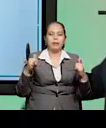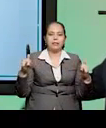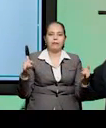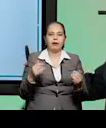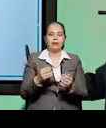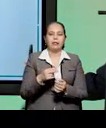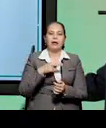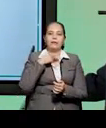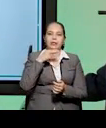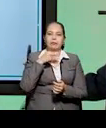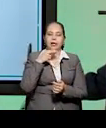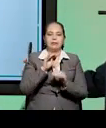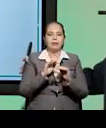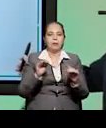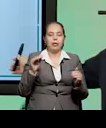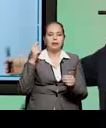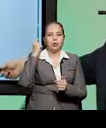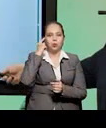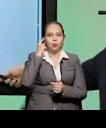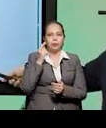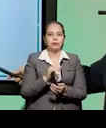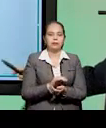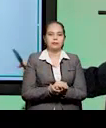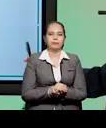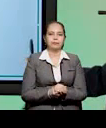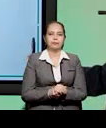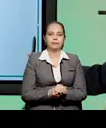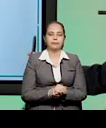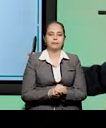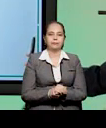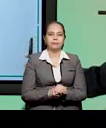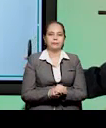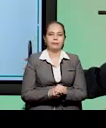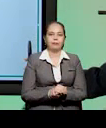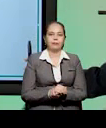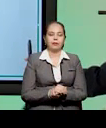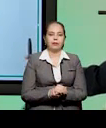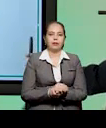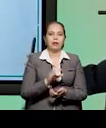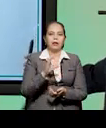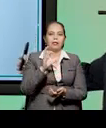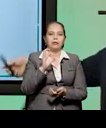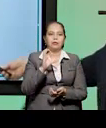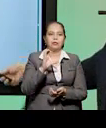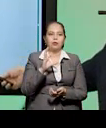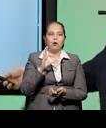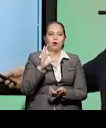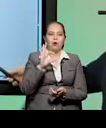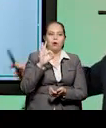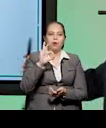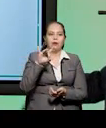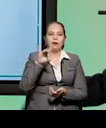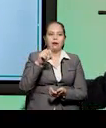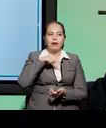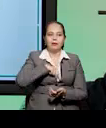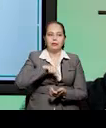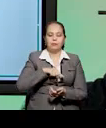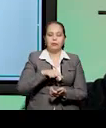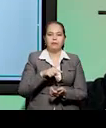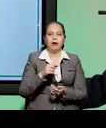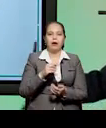Ребята, внимательно думайте. С организменного уровня,